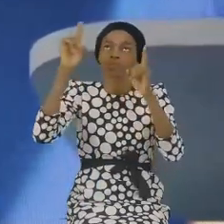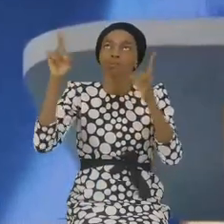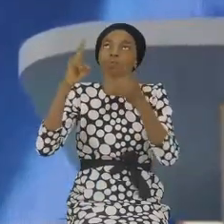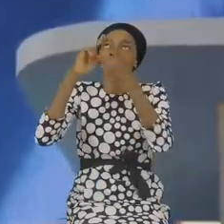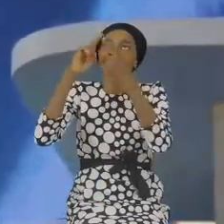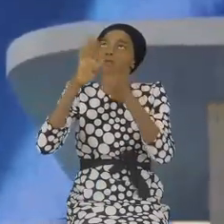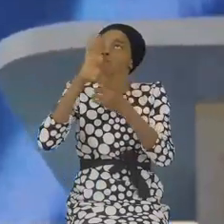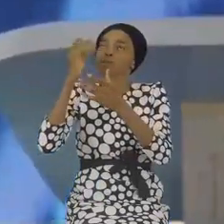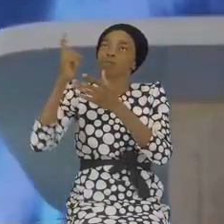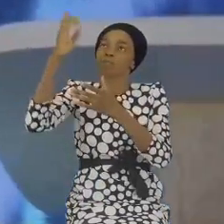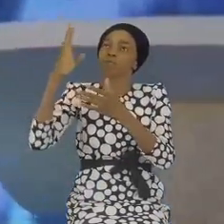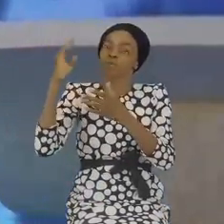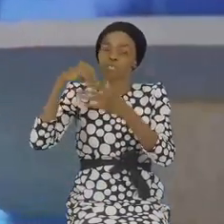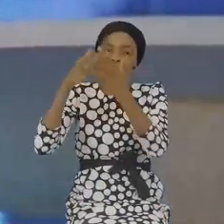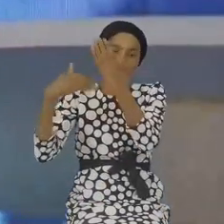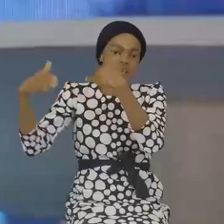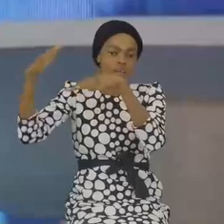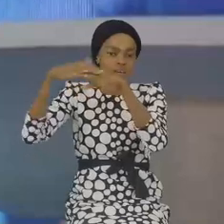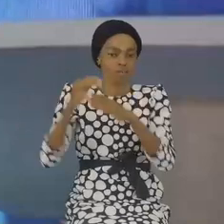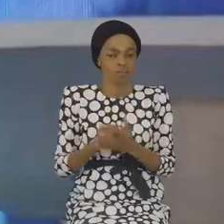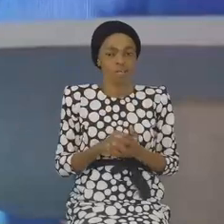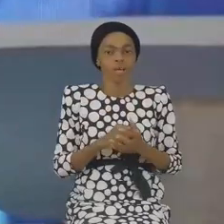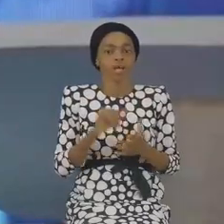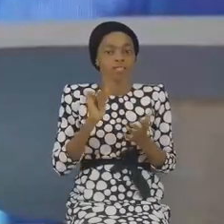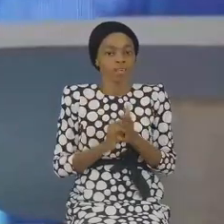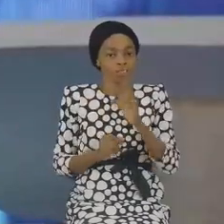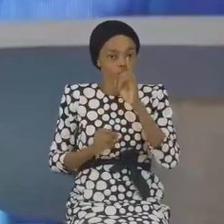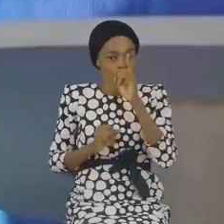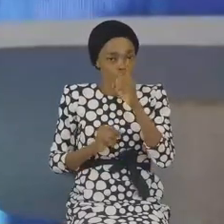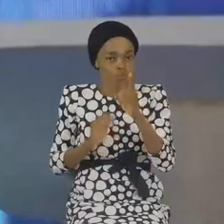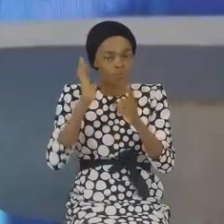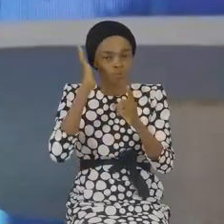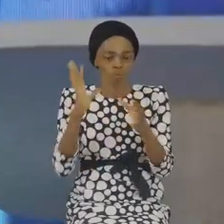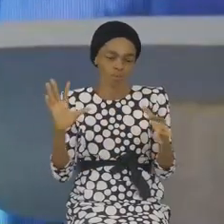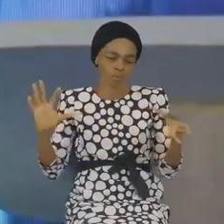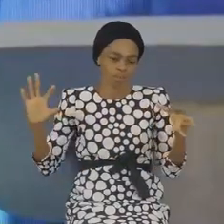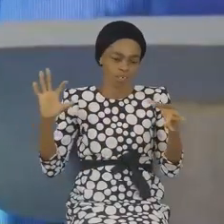lui éternellement, et tu t'attacheras à lui.